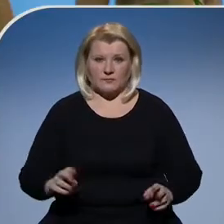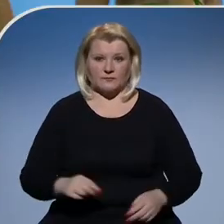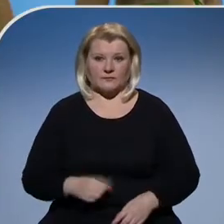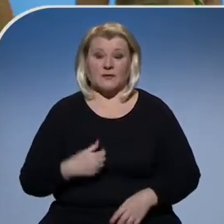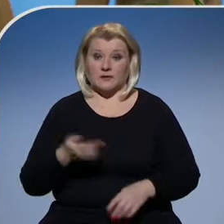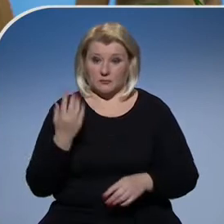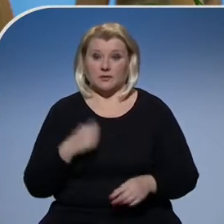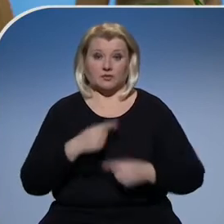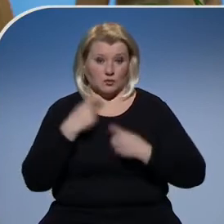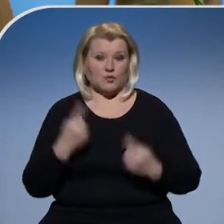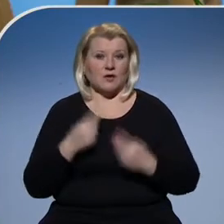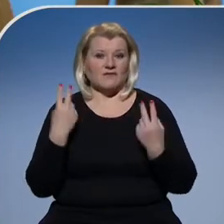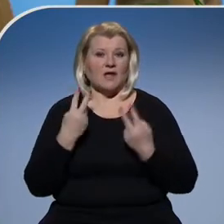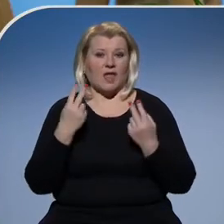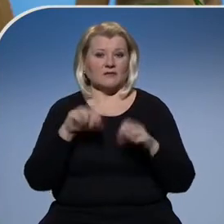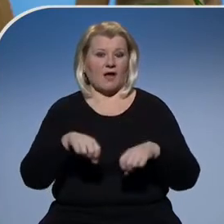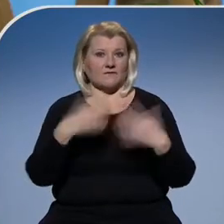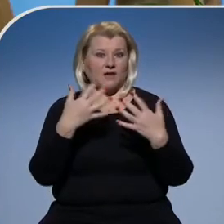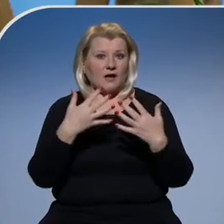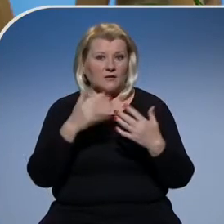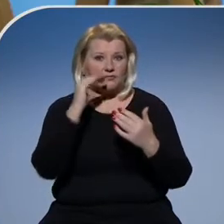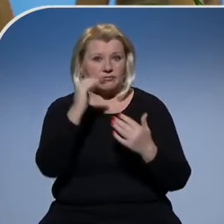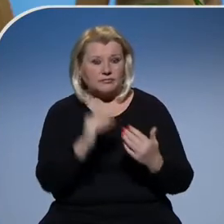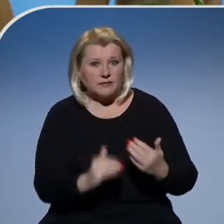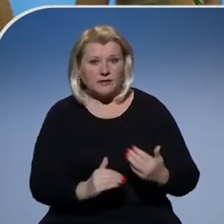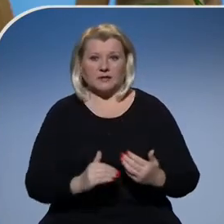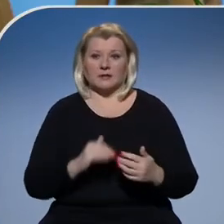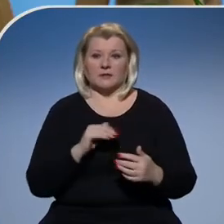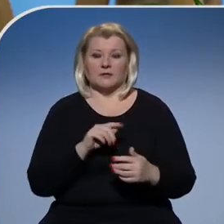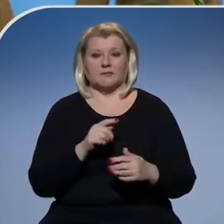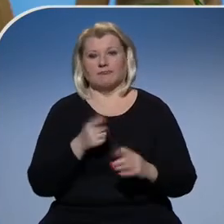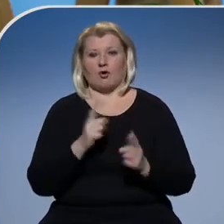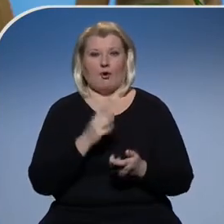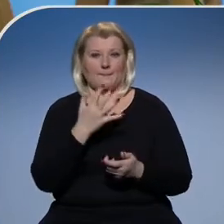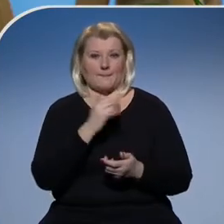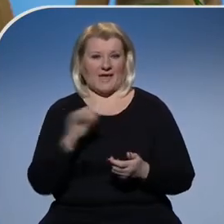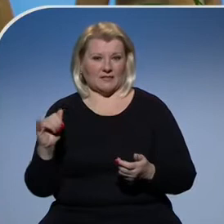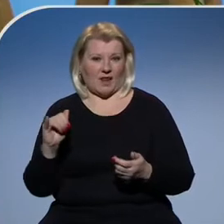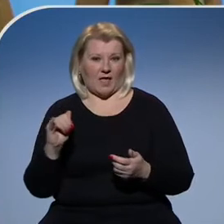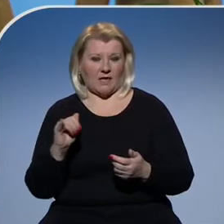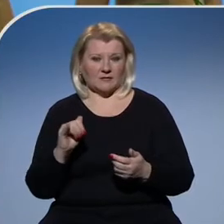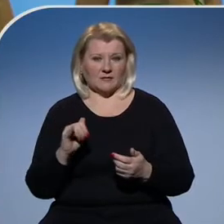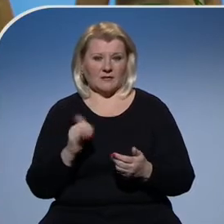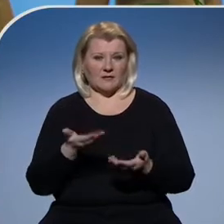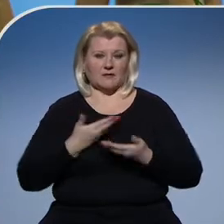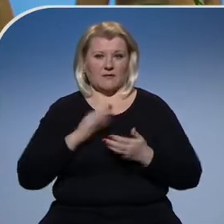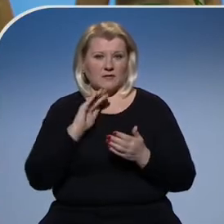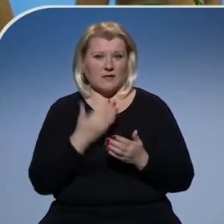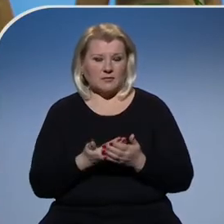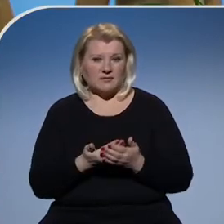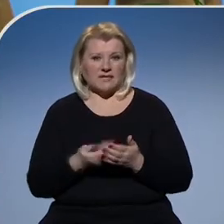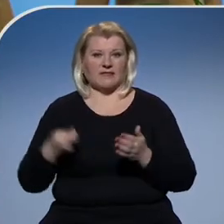pár takovýchhle vyhledávačů a když mě to na nějakém horizontu pětiletém při vyváženém profilu nabídlo třeba investici do